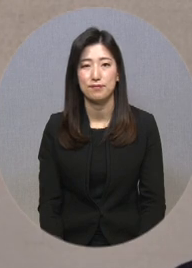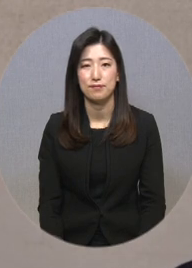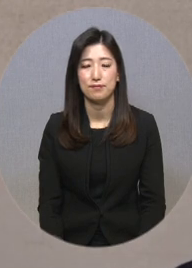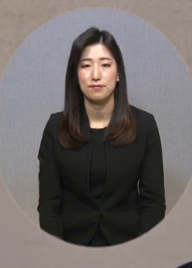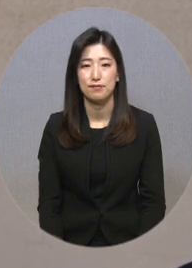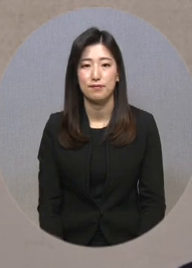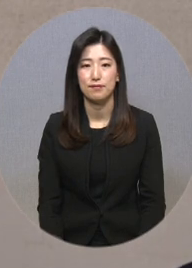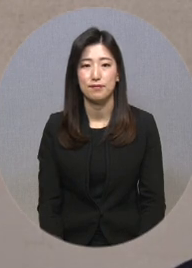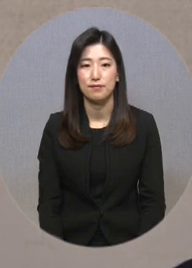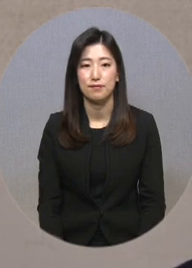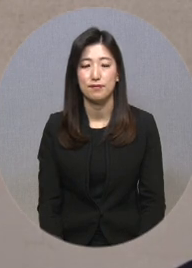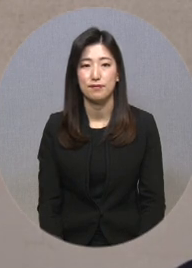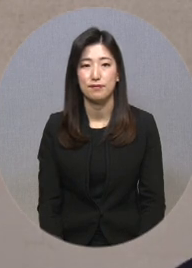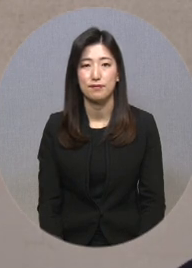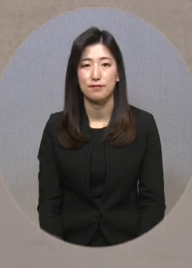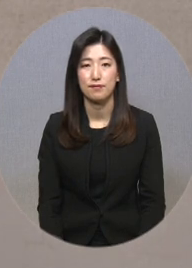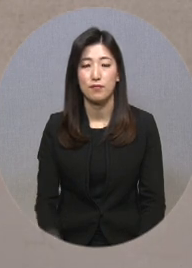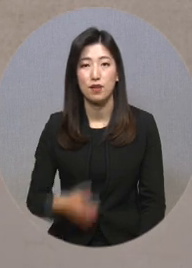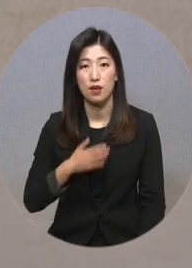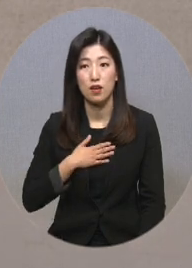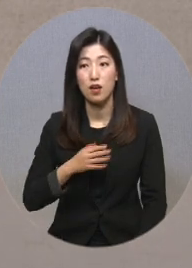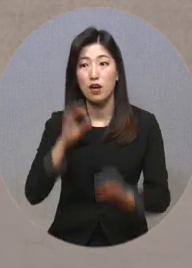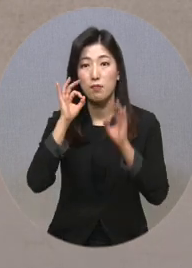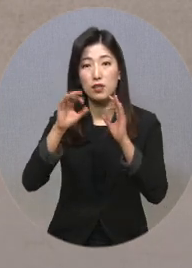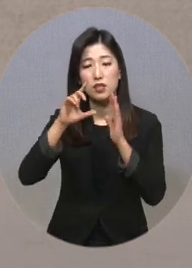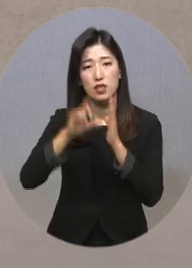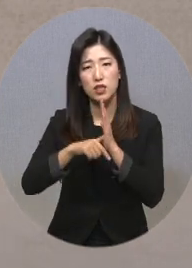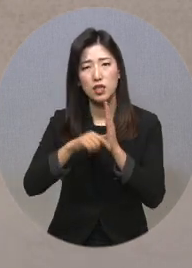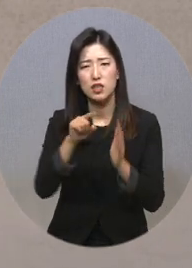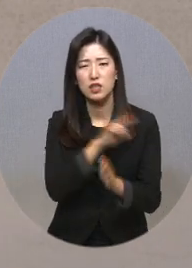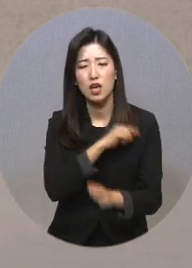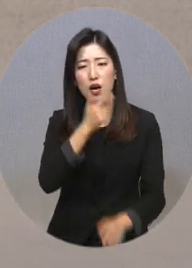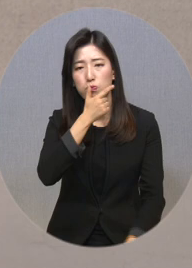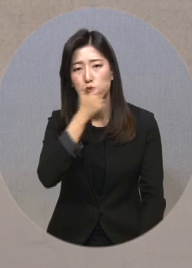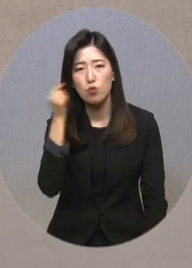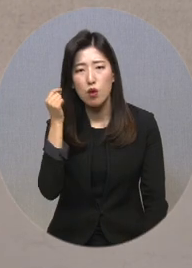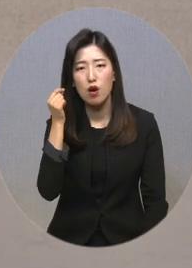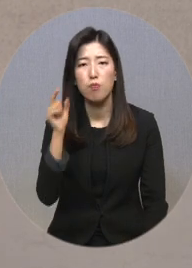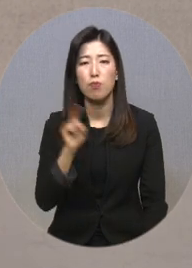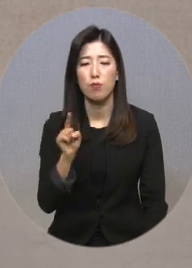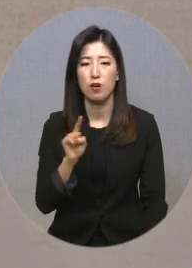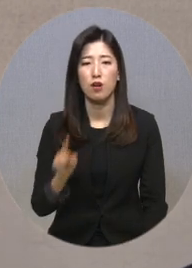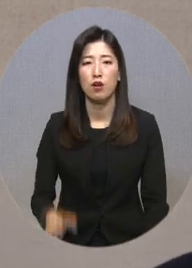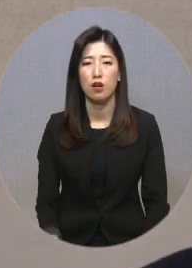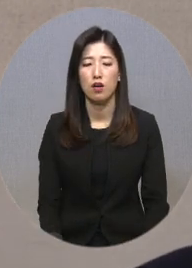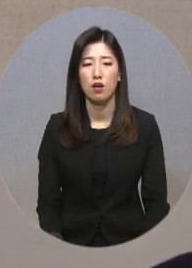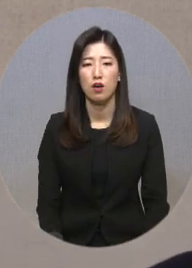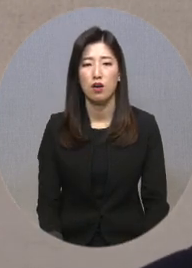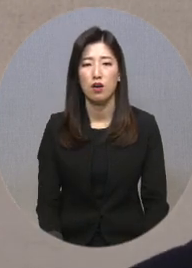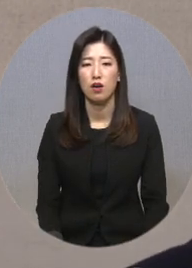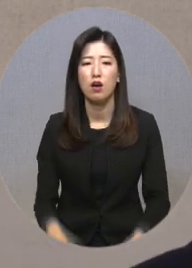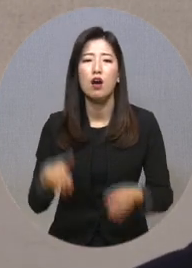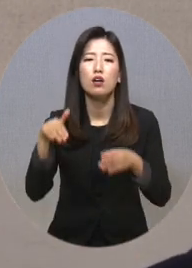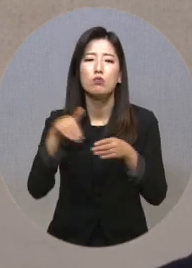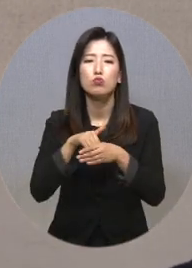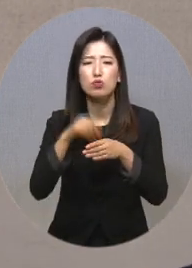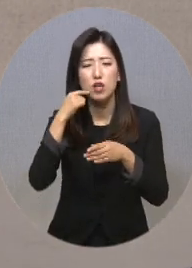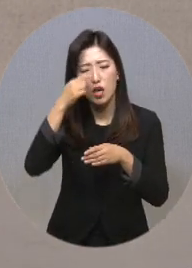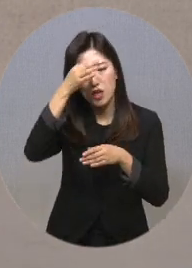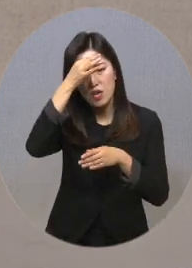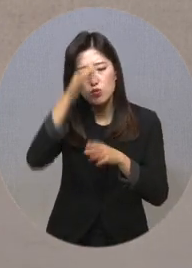그 제가 생각하는 특히 부족한 것이 무엇이냐? 그것은 문화예술